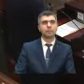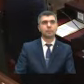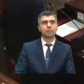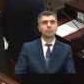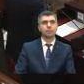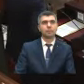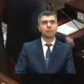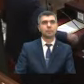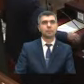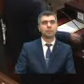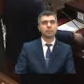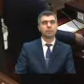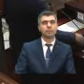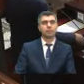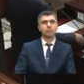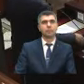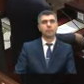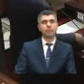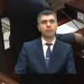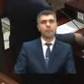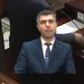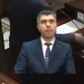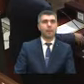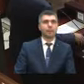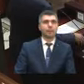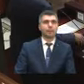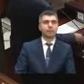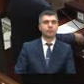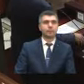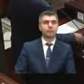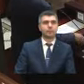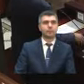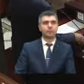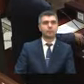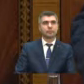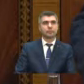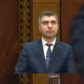تحية واحترام للجميع. استمعوا للسيد النائب. تحية